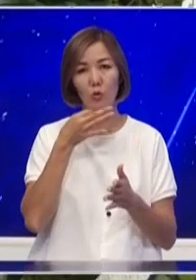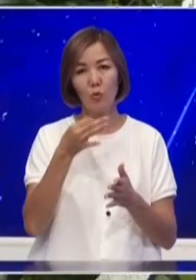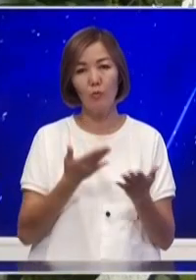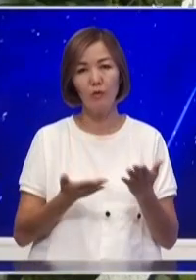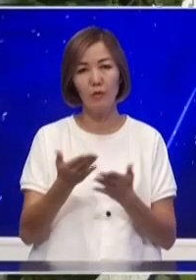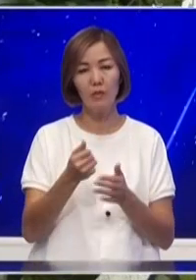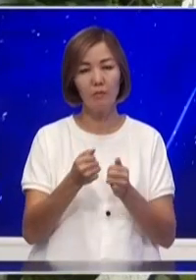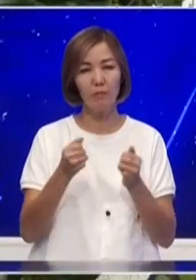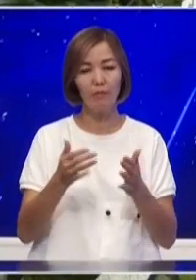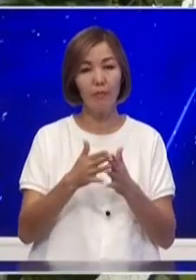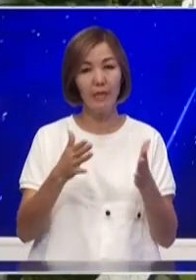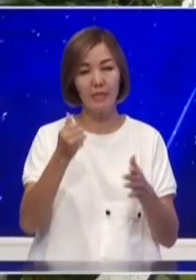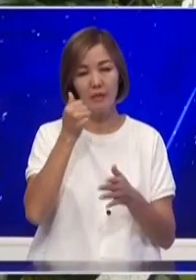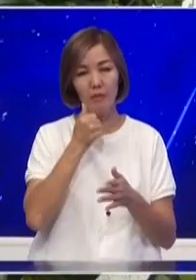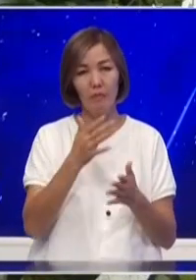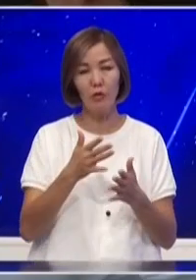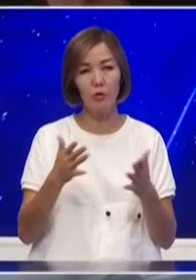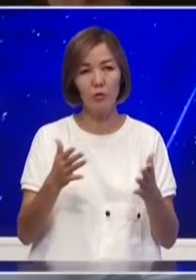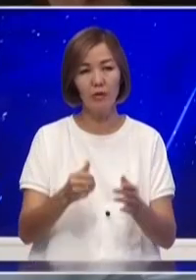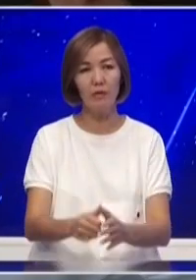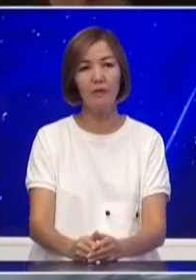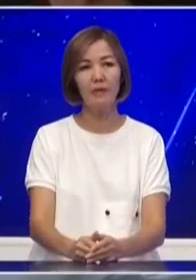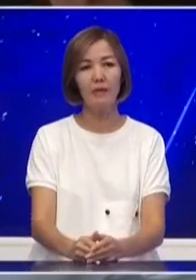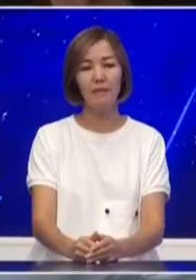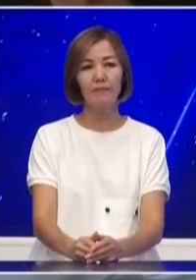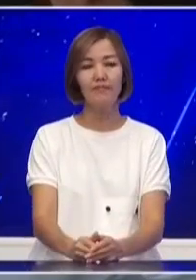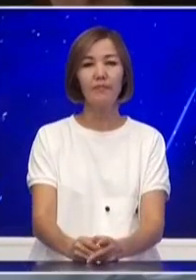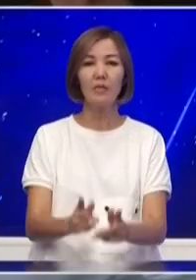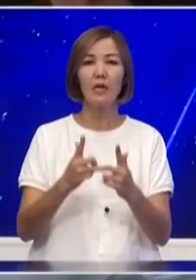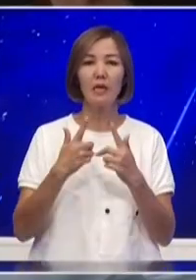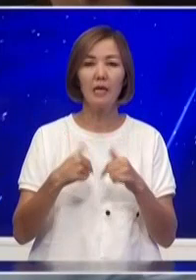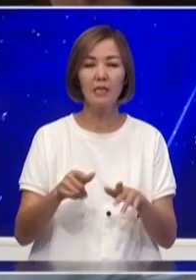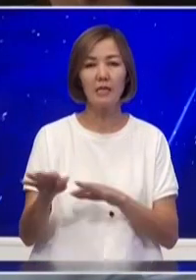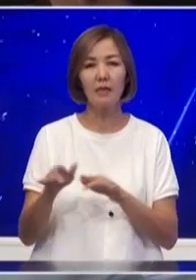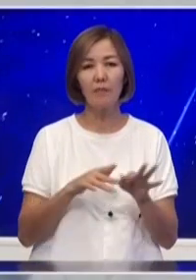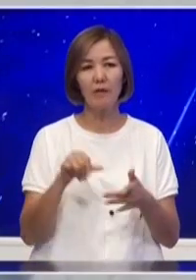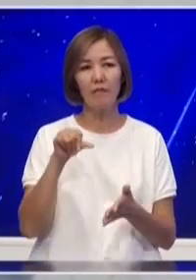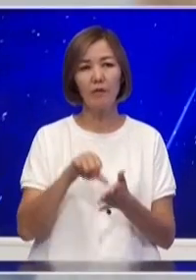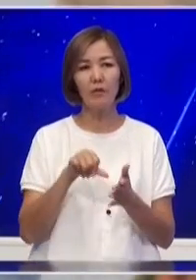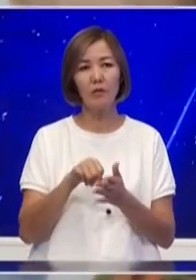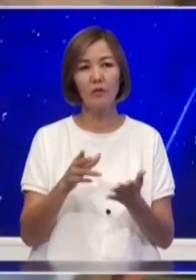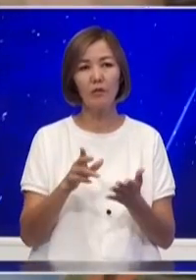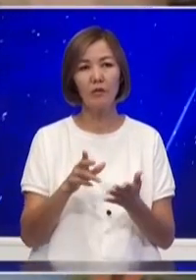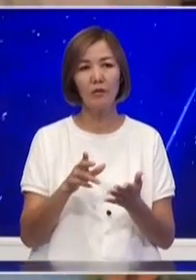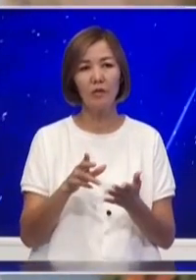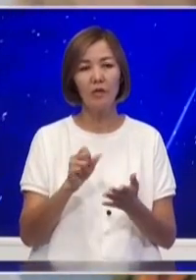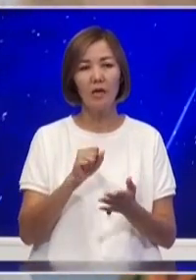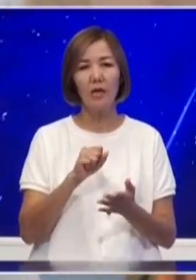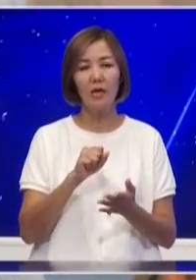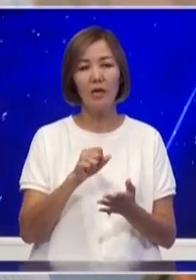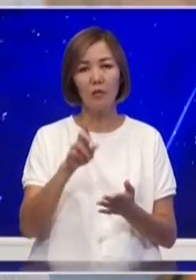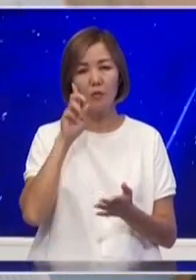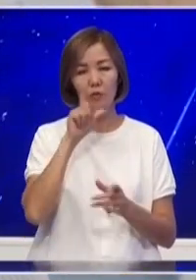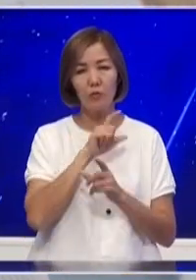Спасибо большое Академии за проведенный курс. Главными организаторами мероприятия выступили представители Академии госуправления